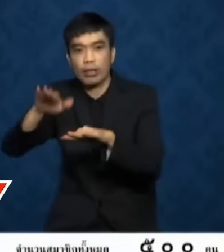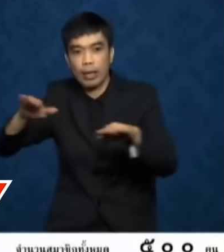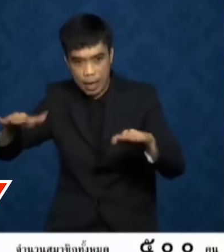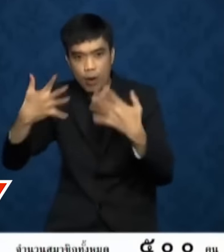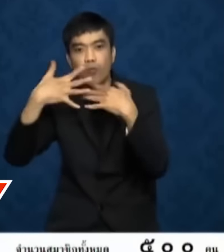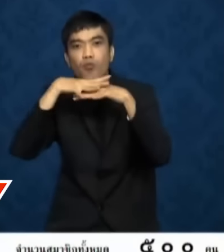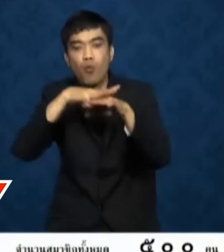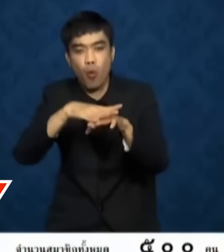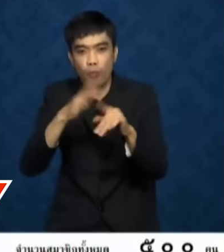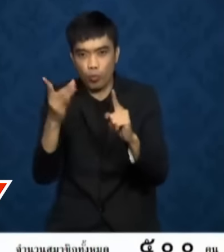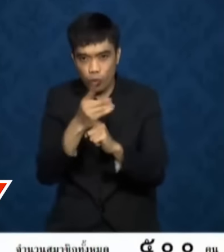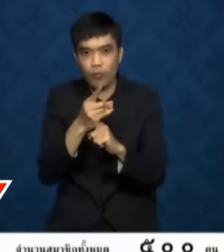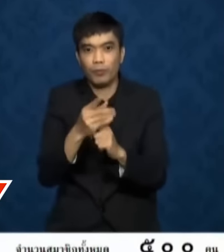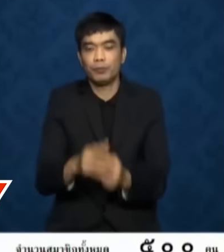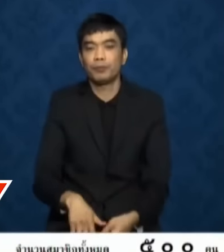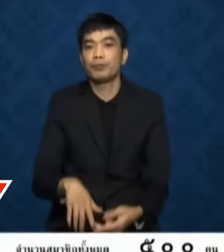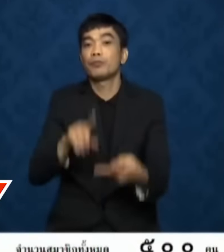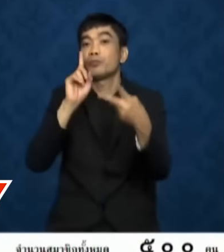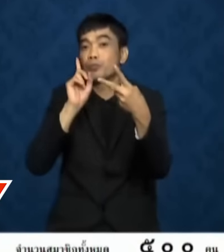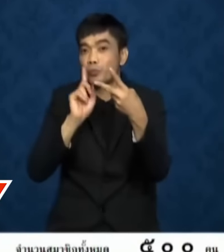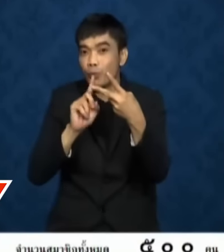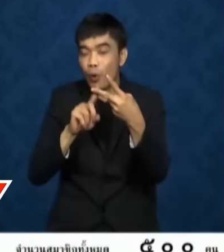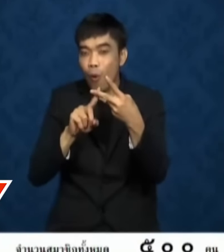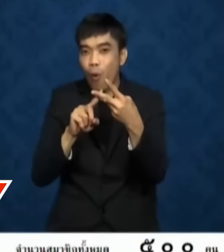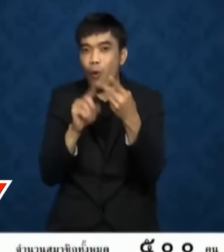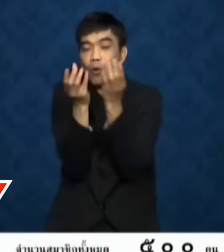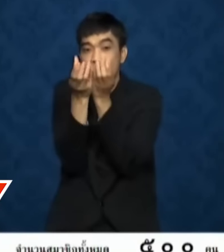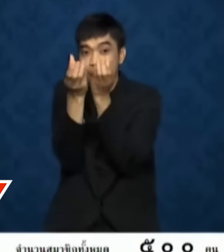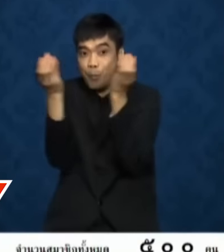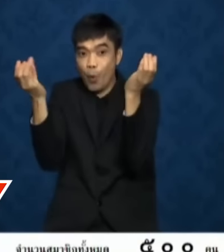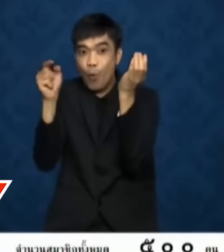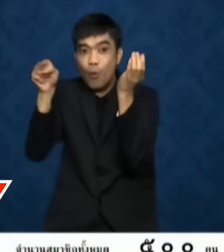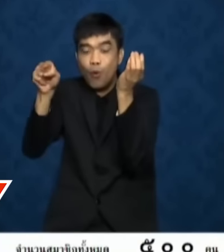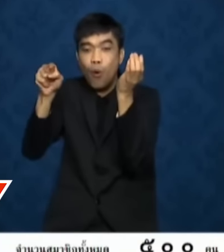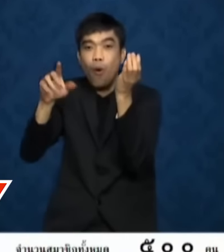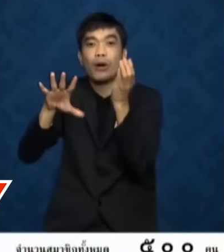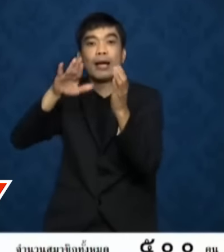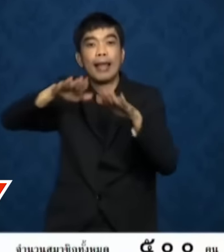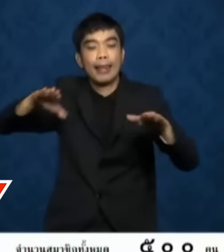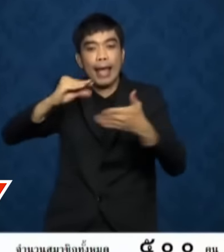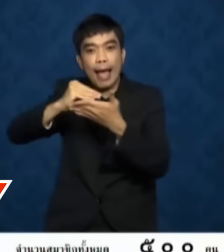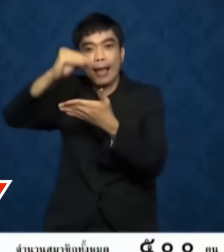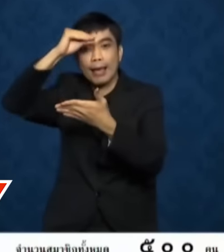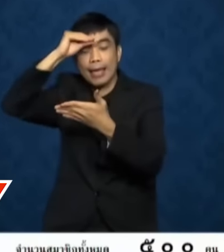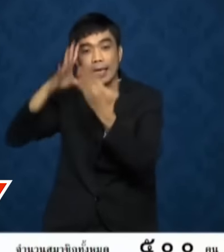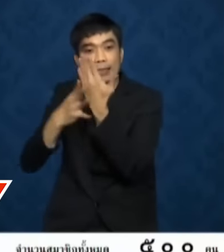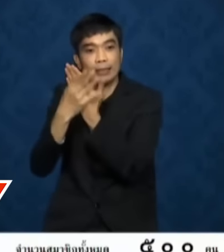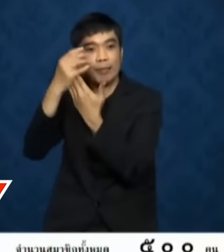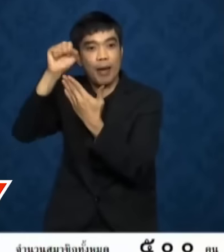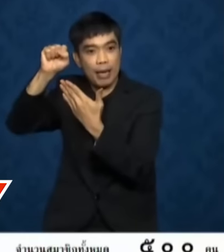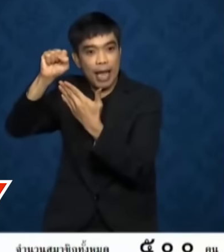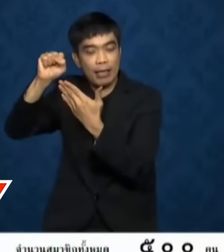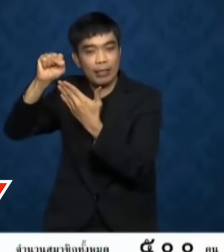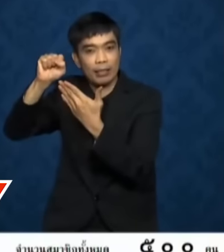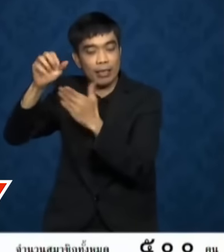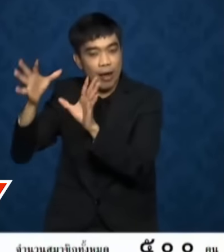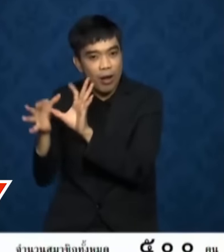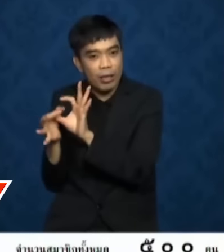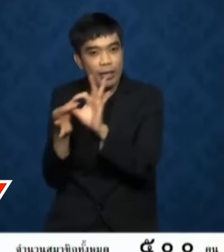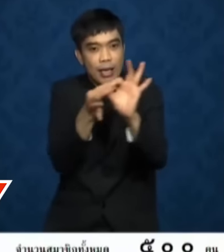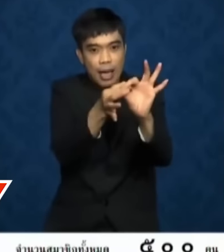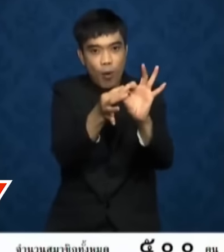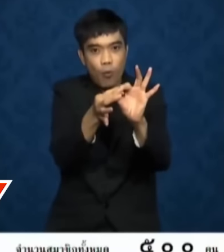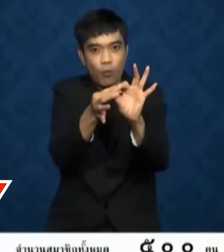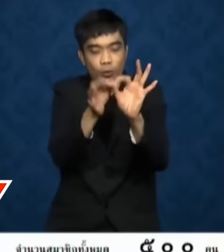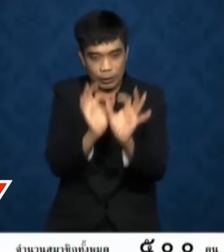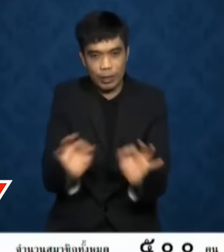ส่วนตัวอย่างข้อเสนอที่2ท่านประธานคือการทำให้ธรรมนูญนักเรียนและสภานักเรียนนั้นมีความยึดโยงกับนักเรียนมากขึ้นตัวอย่างที่น่า